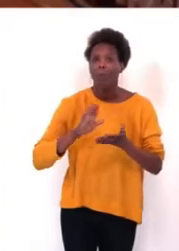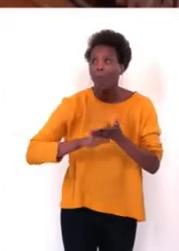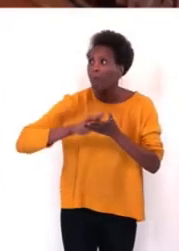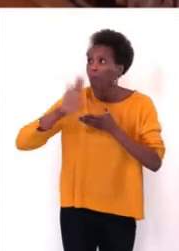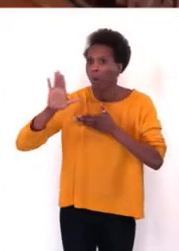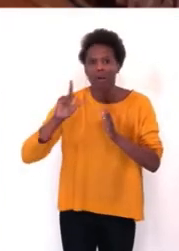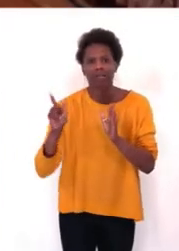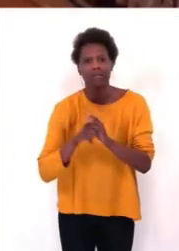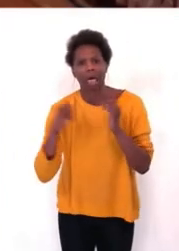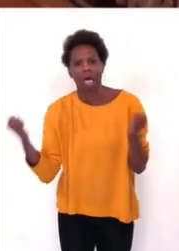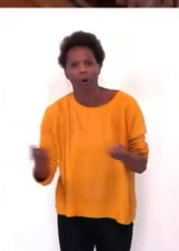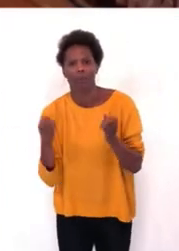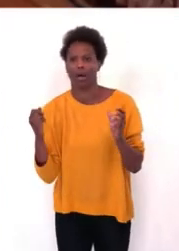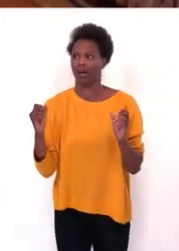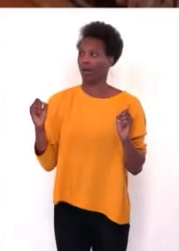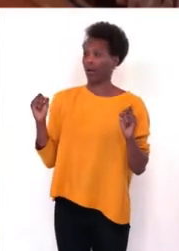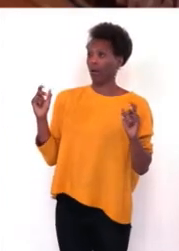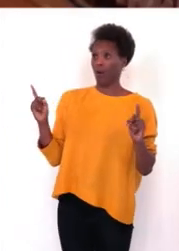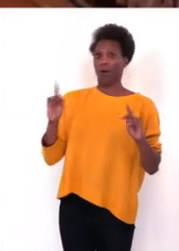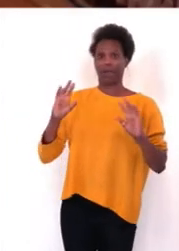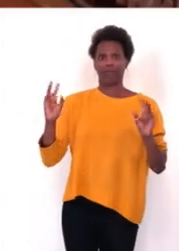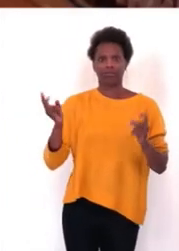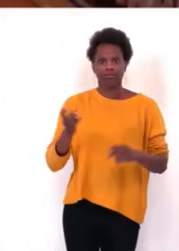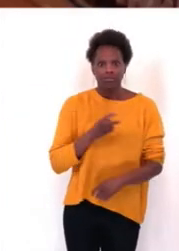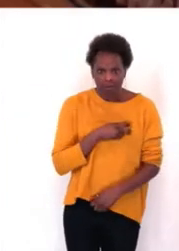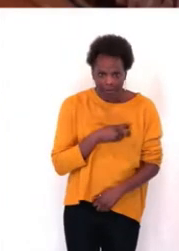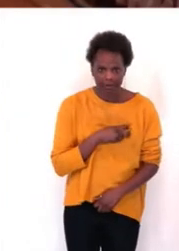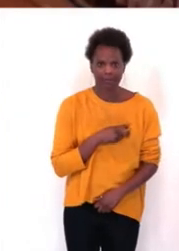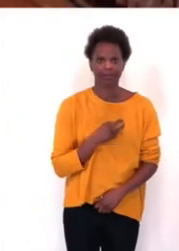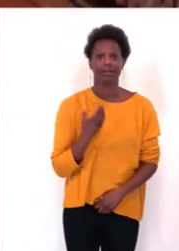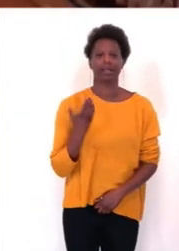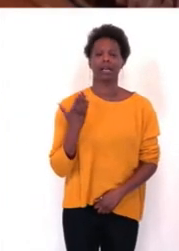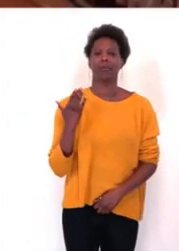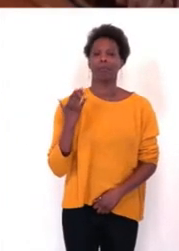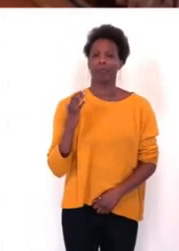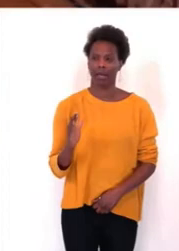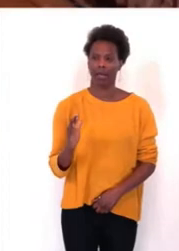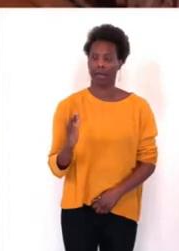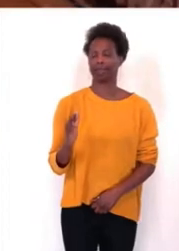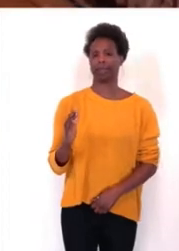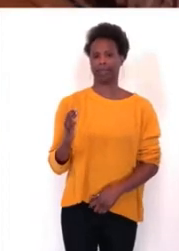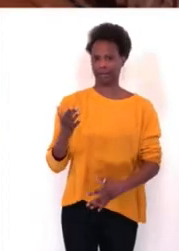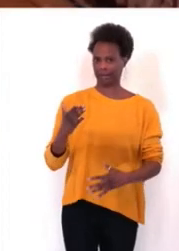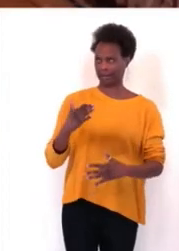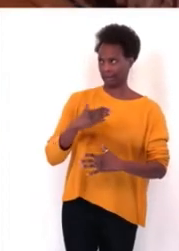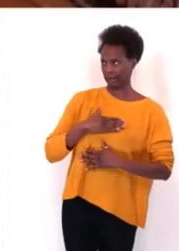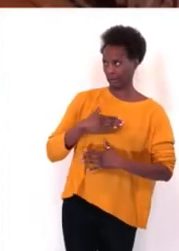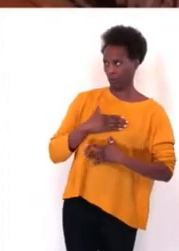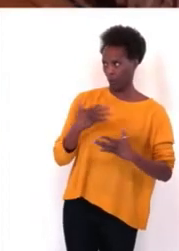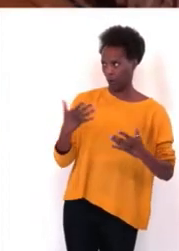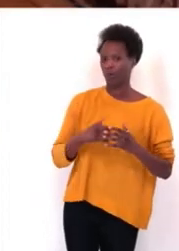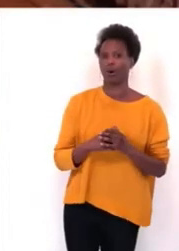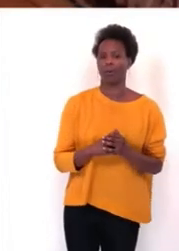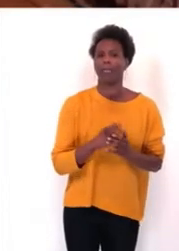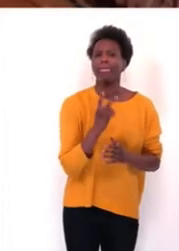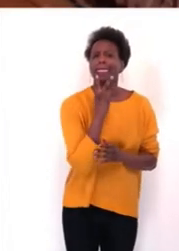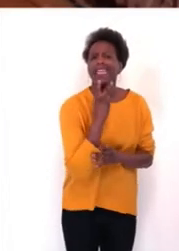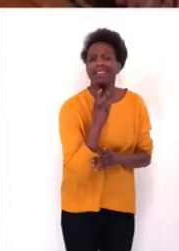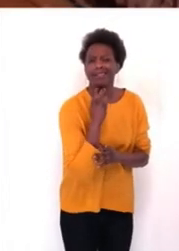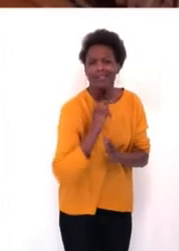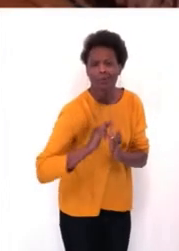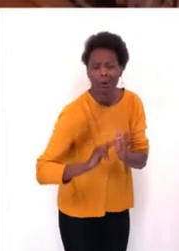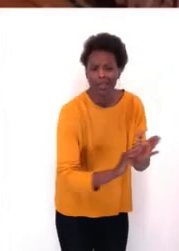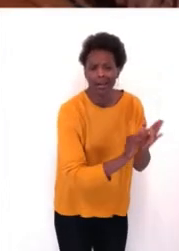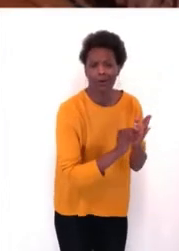C'est bien. Néanmoins, aujourd'hui, je crains une chose, c'est que cette convention citoyenne ne soit en fait